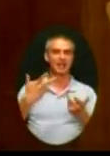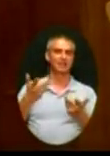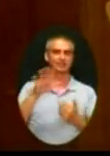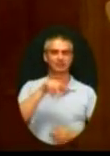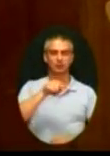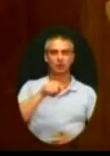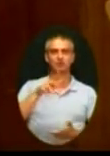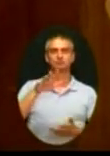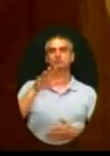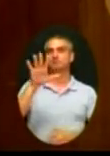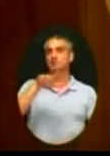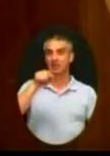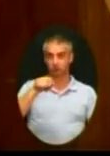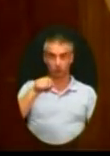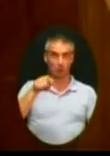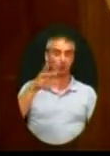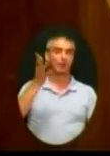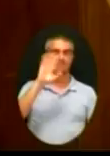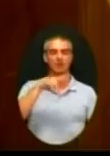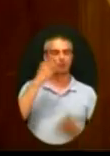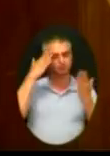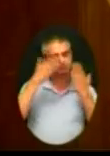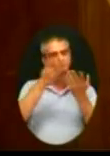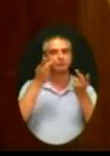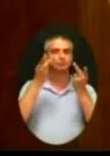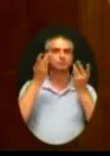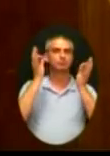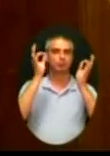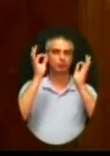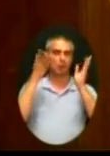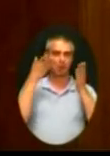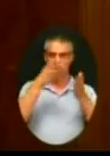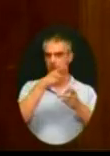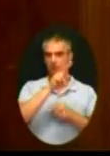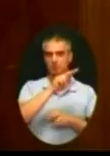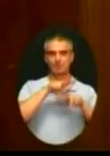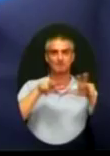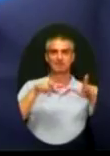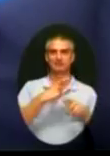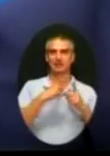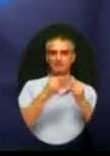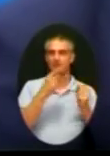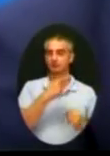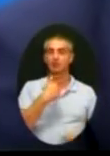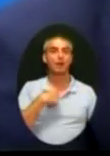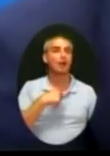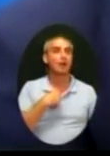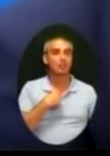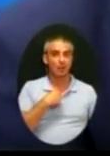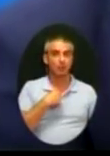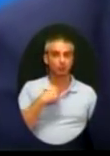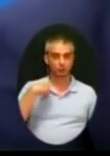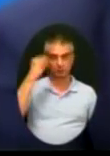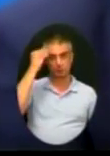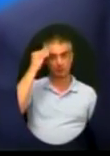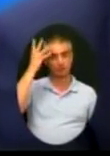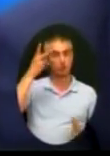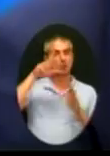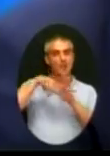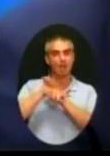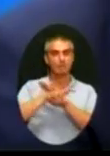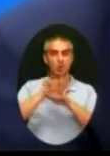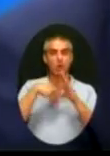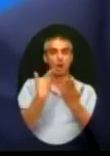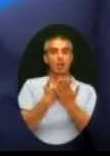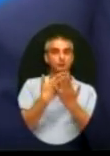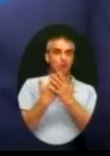האזור, וגם הייתה התמקדות מיוחדת במצב בעזה. אנחנו נלמד לעומק כל